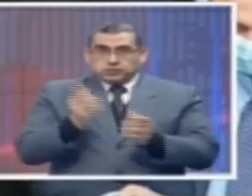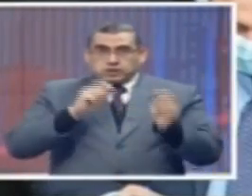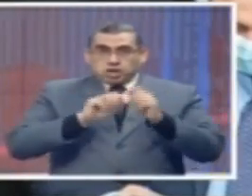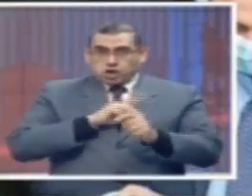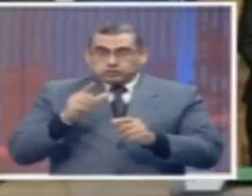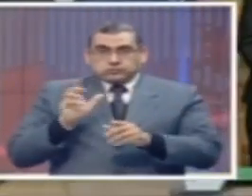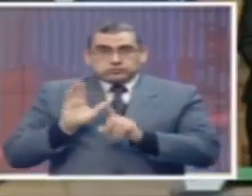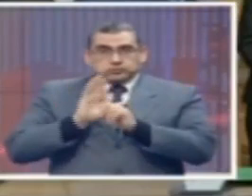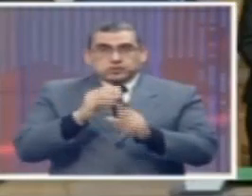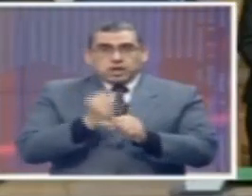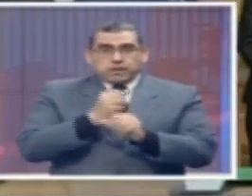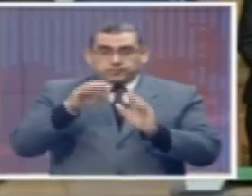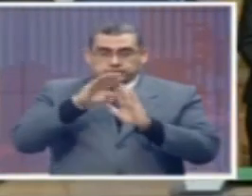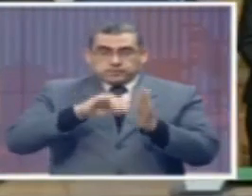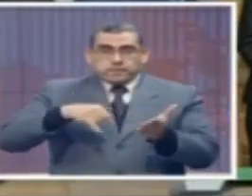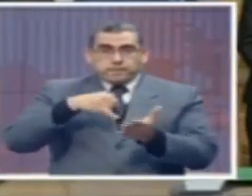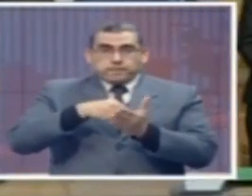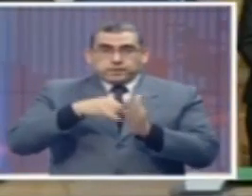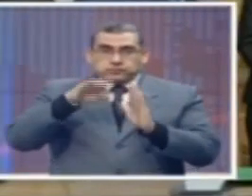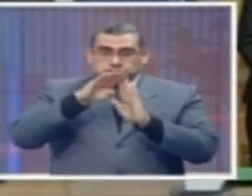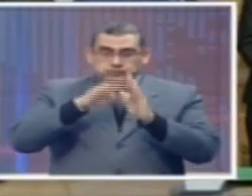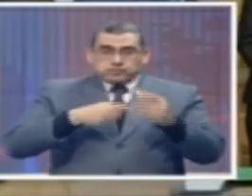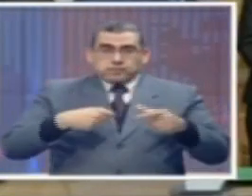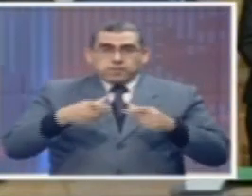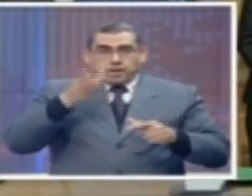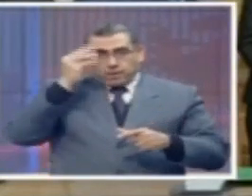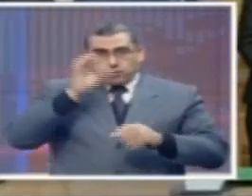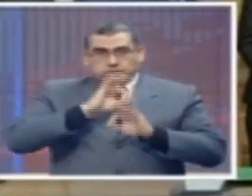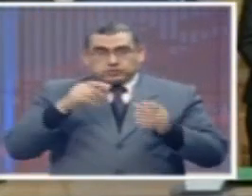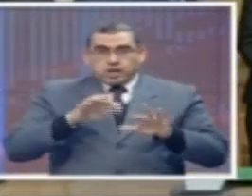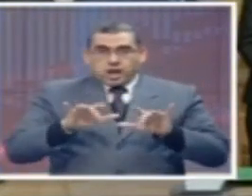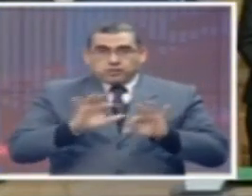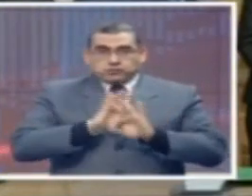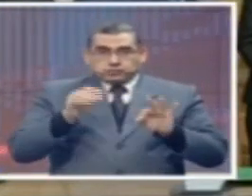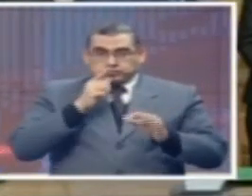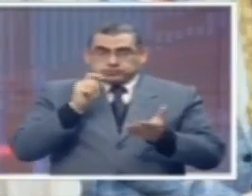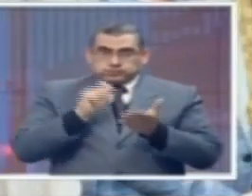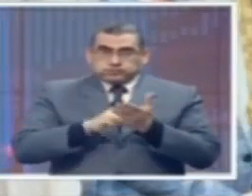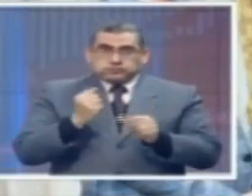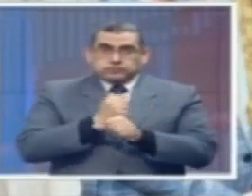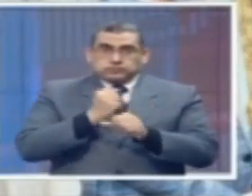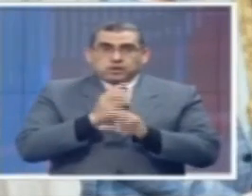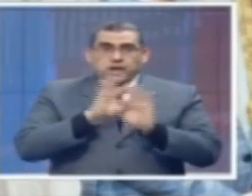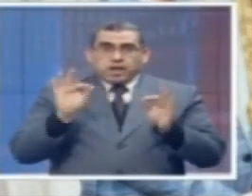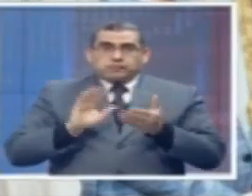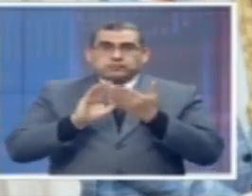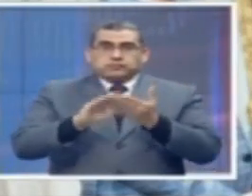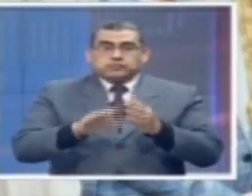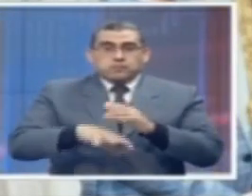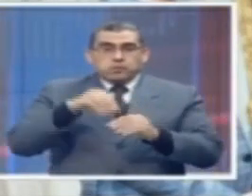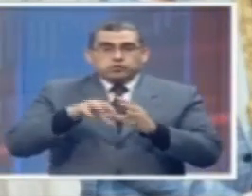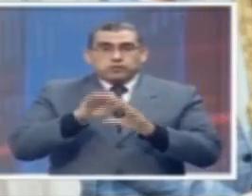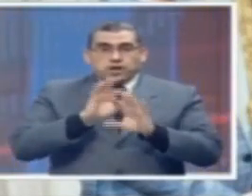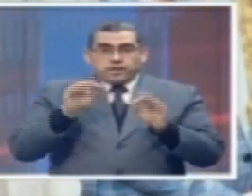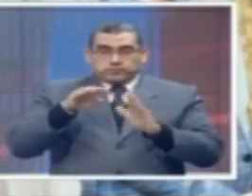الحربي من خلال مركز نظم المعلومات والحواسب بتنفيذ كافة المشروعات